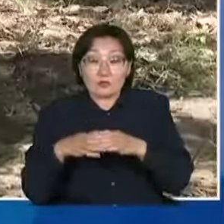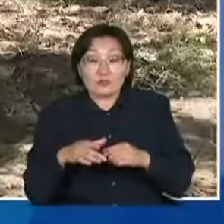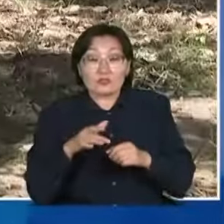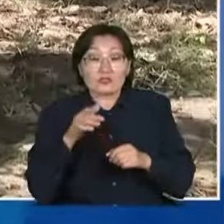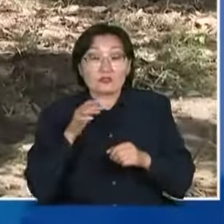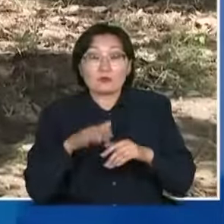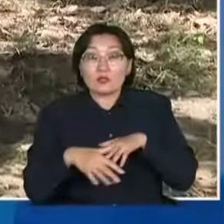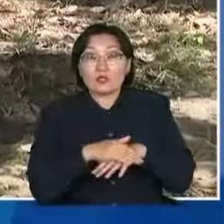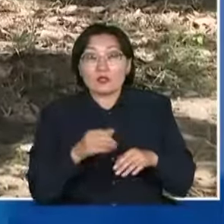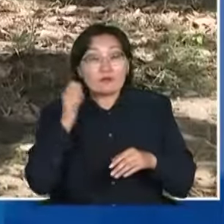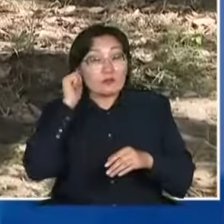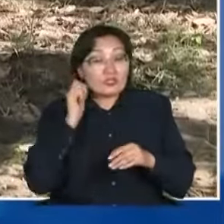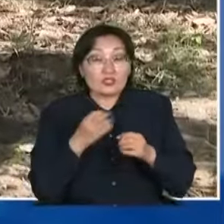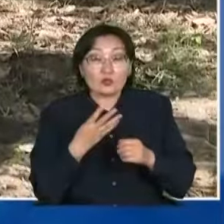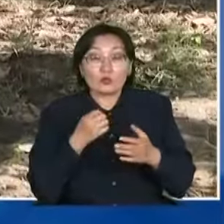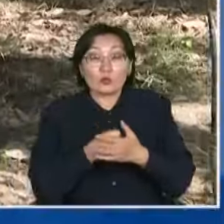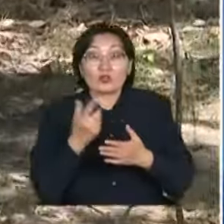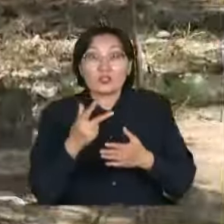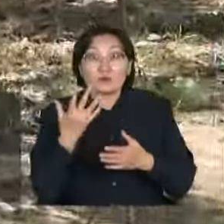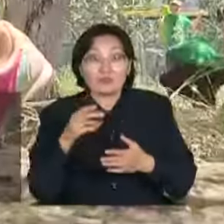от 14 до 35 лет.